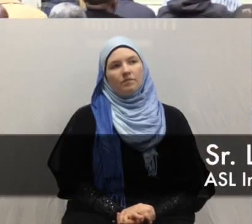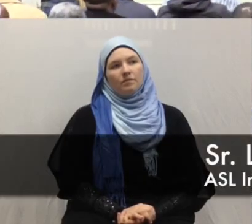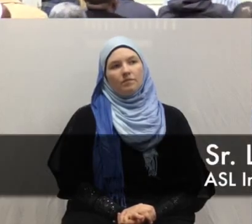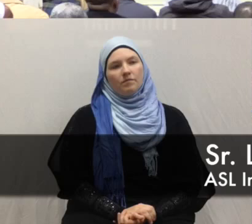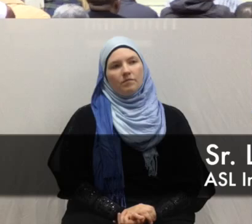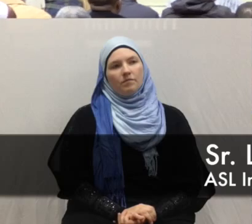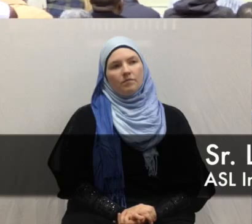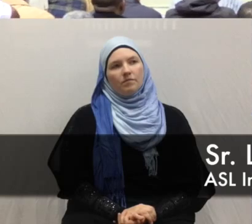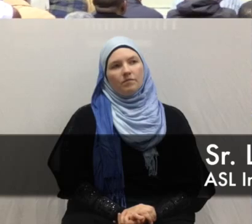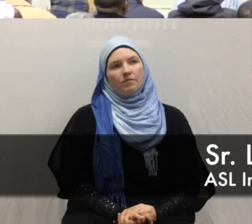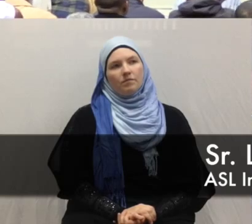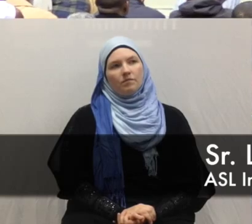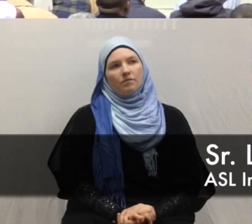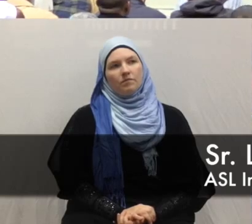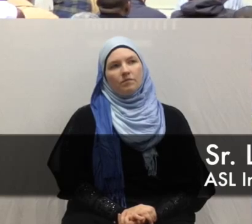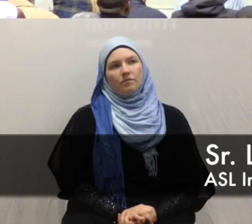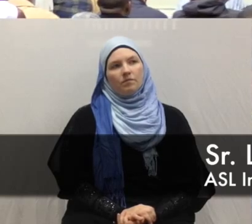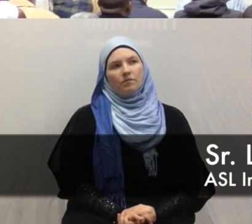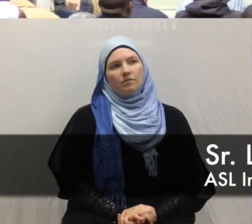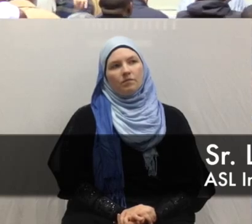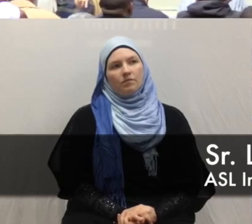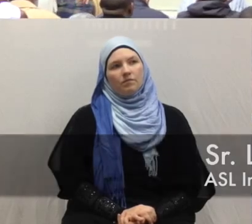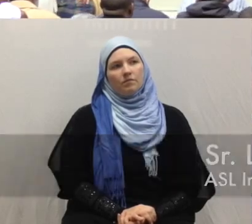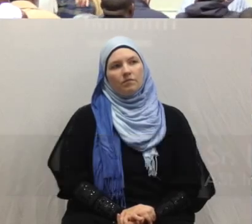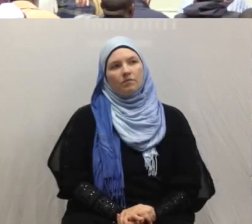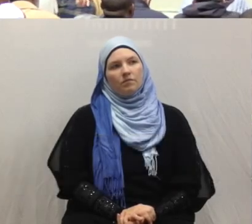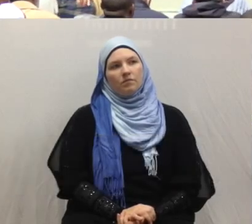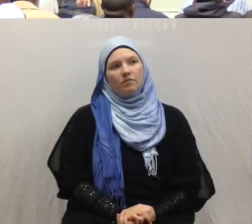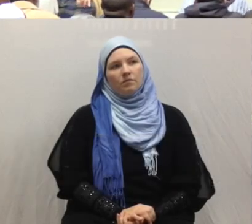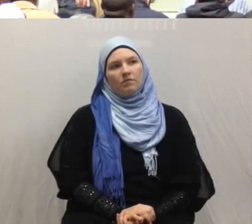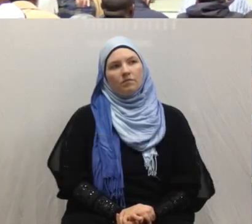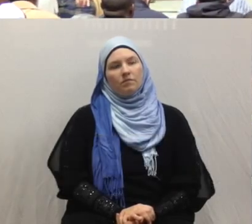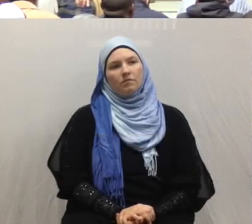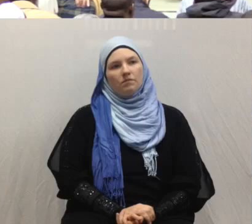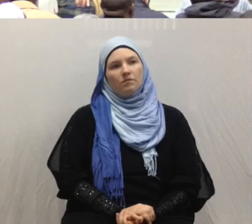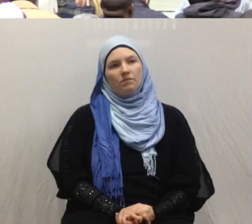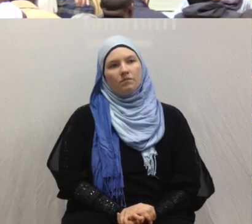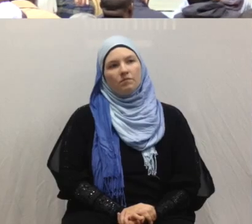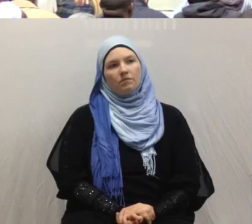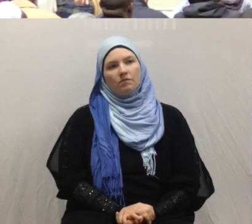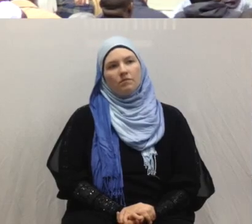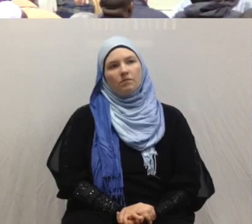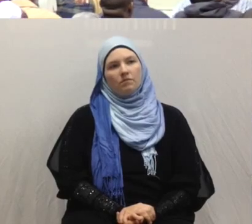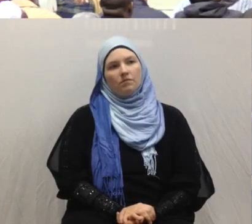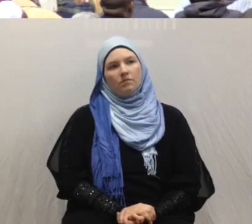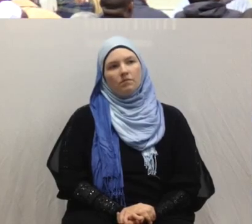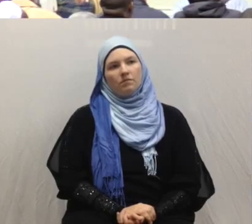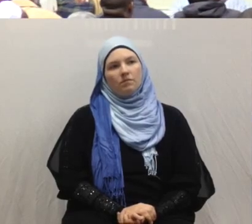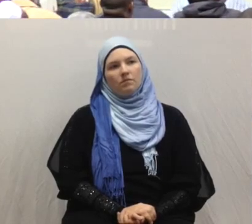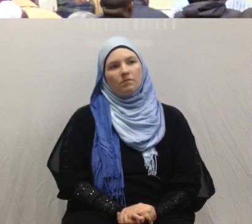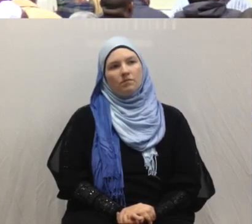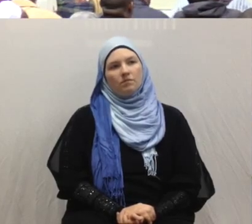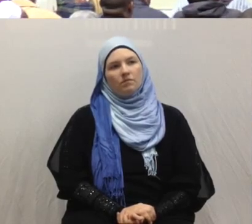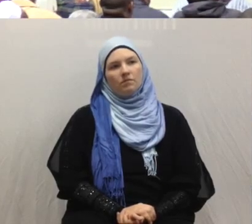العظيم. وأشهد أن لا إله إلا الله وحده لا شريك له، وأشهد أن سيدنا ومولانا محمدا